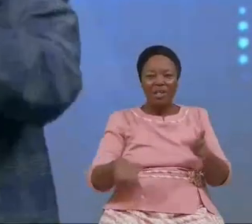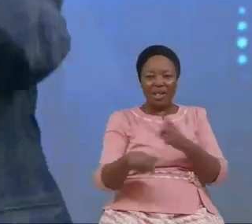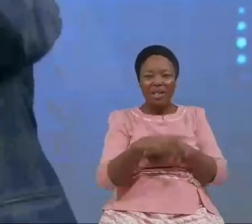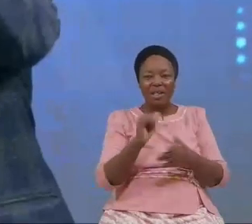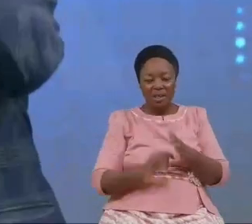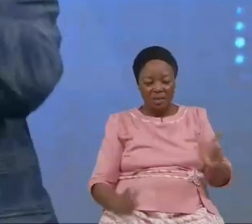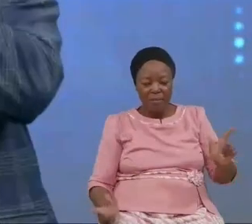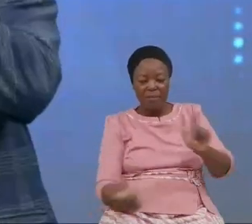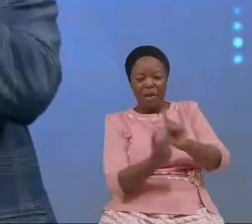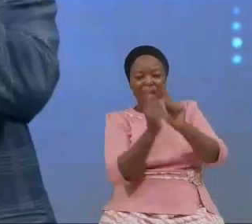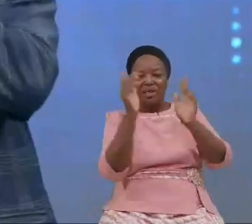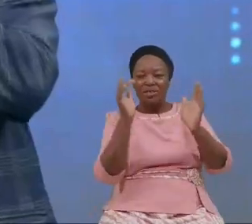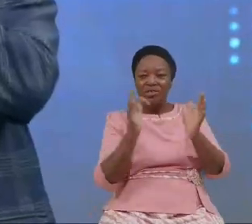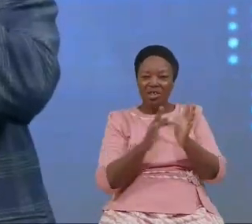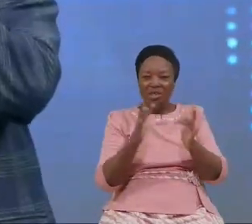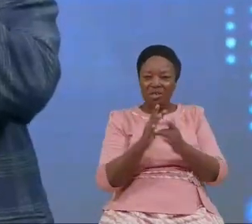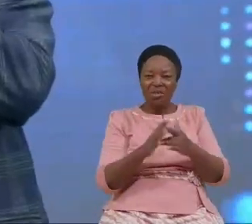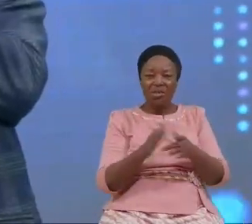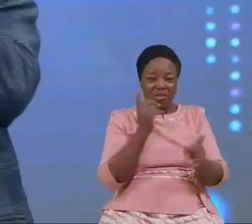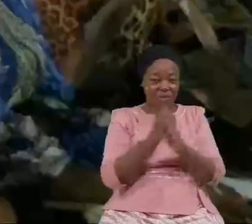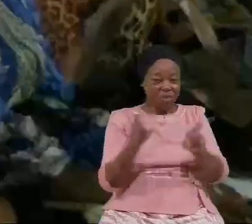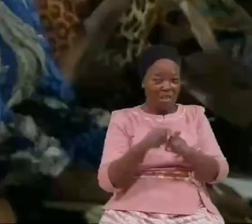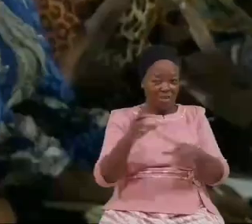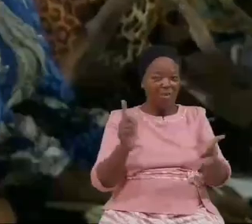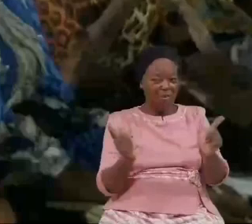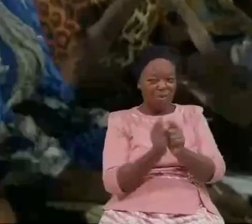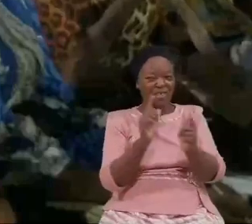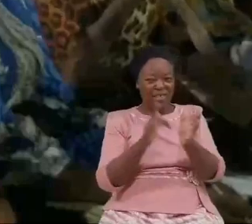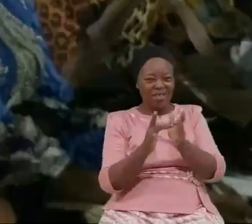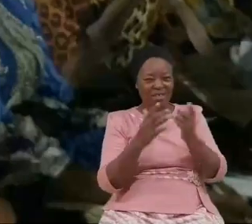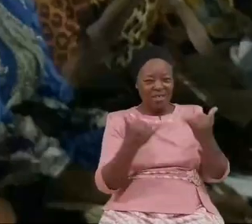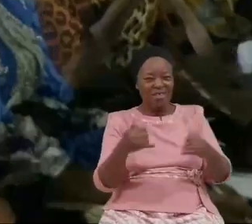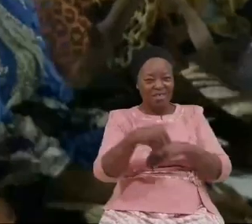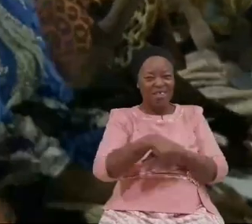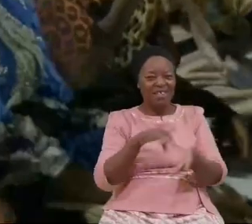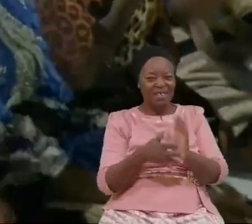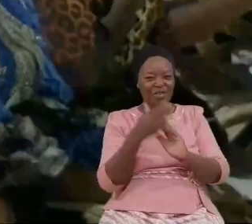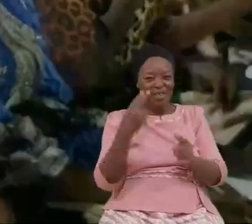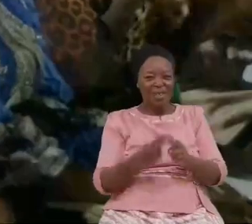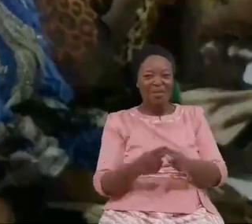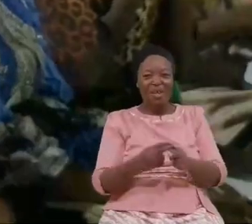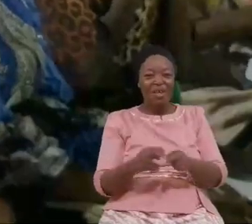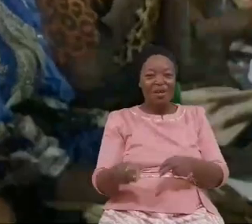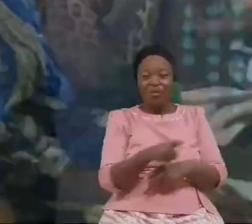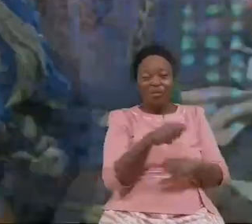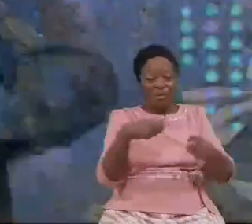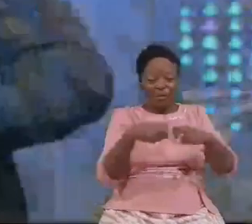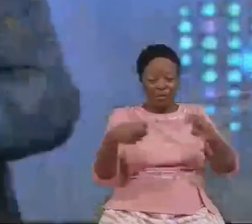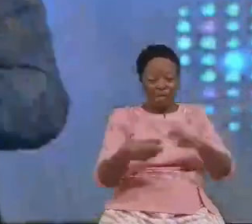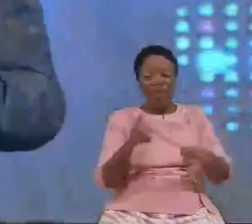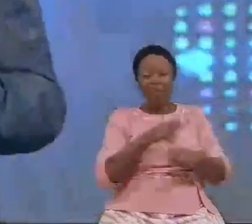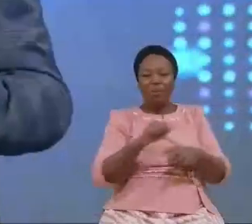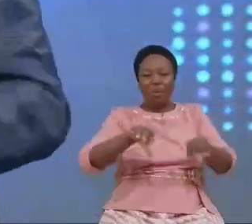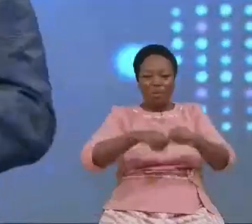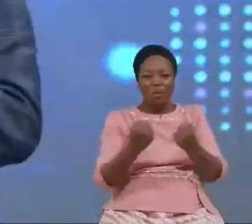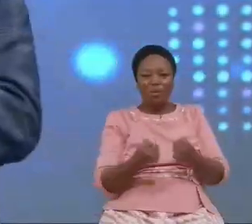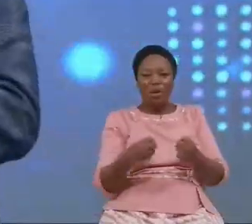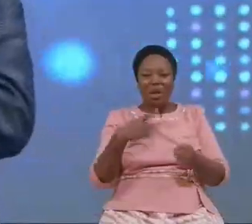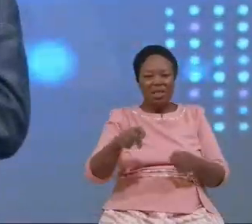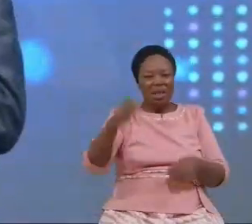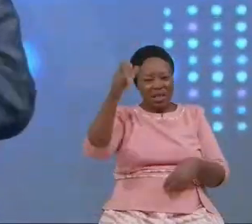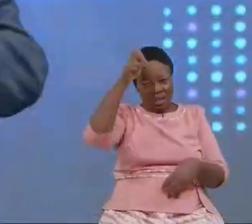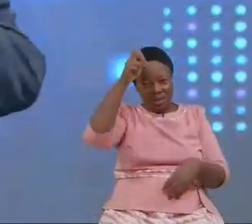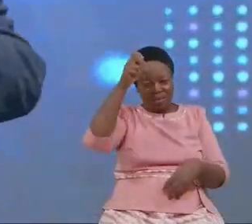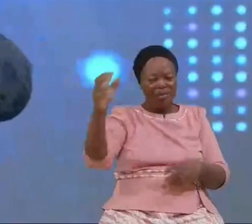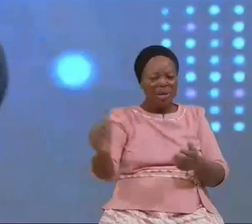où il a rencontré Jésus quand tu vas rencontrer Jésus ce soir ces chaînes ont été brisées les